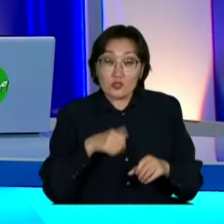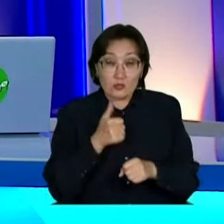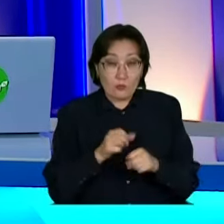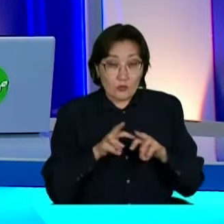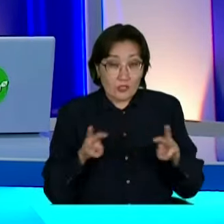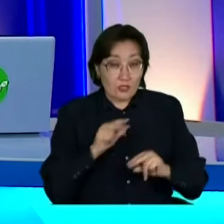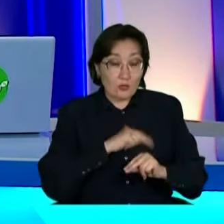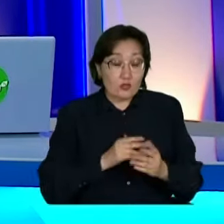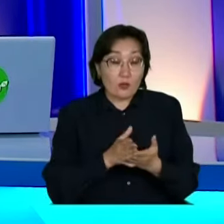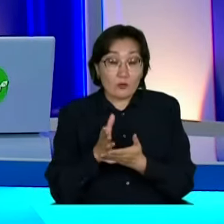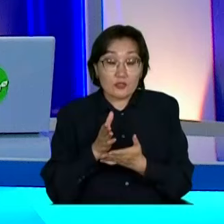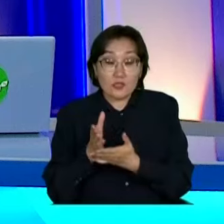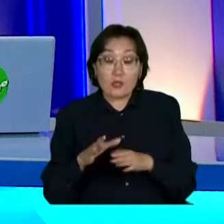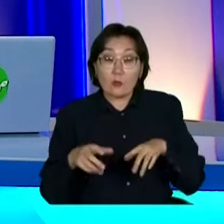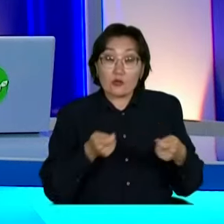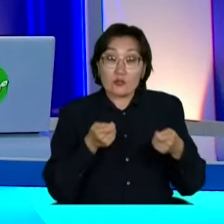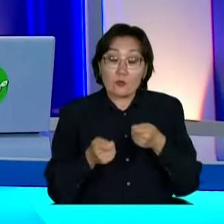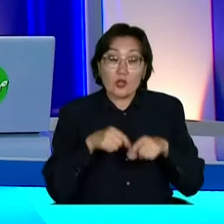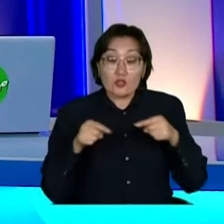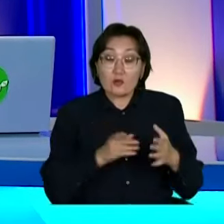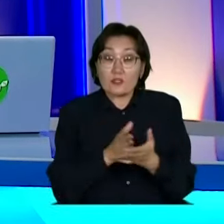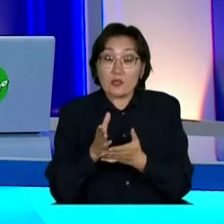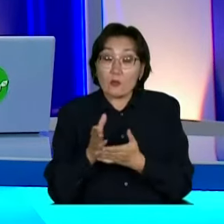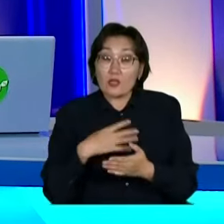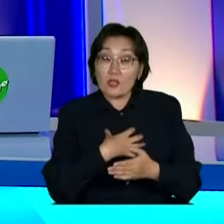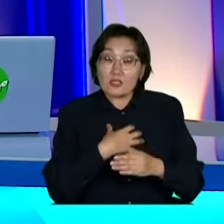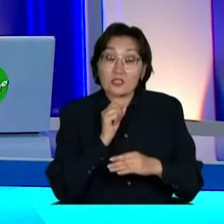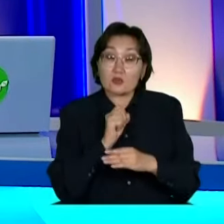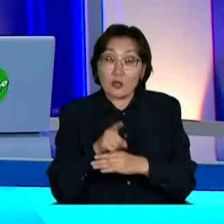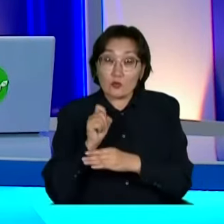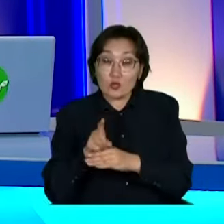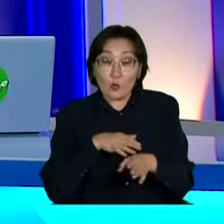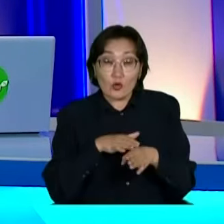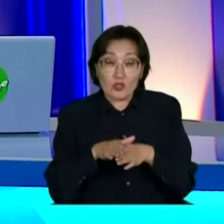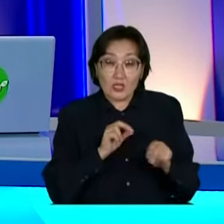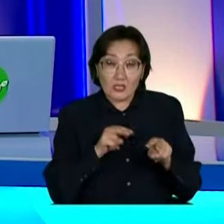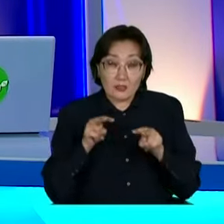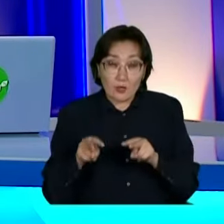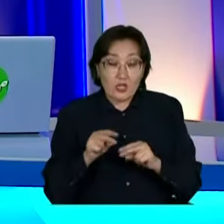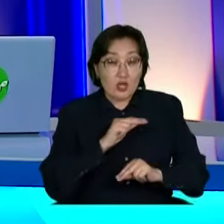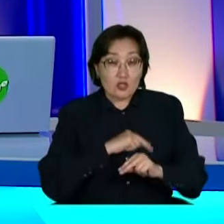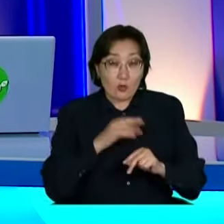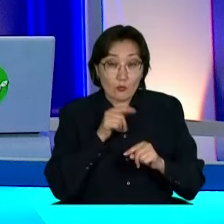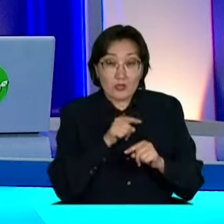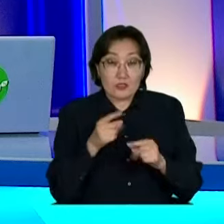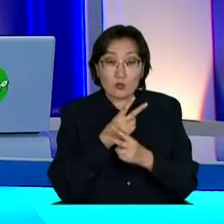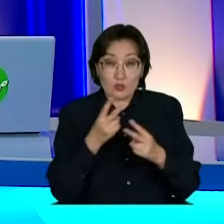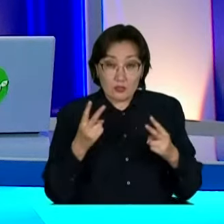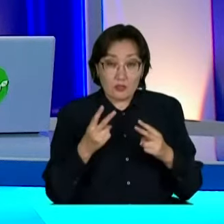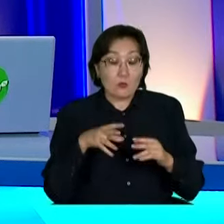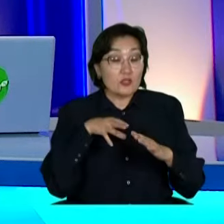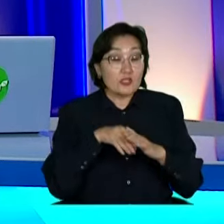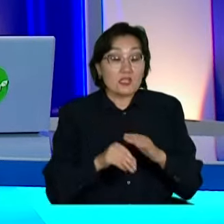басшысы жұмыс сапары барысында президенттің түрлі саладағы маңызды тапсырмаларының орындалуын қадағалап, жұмыс барысымен танысты.